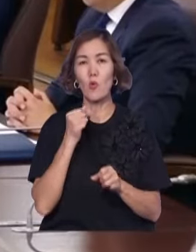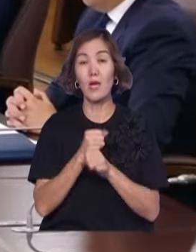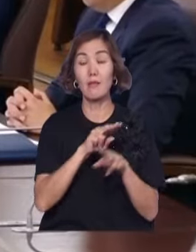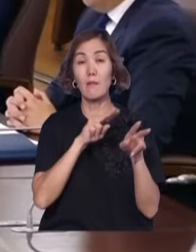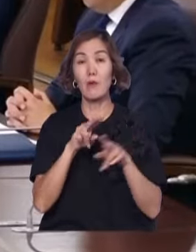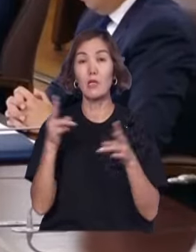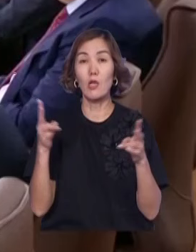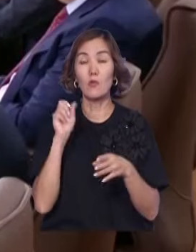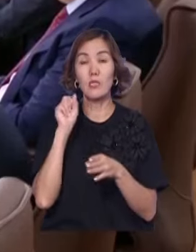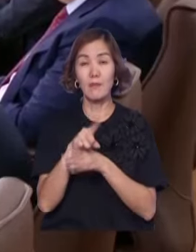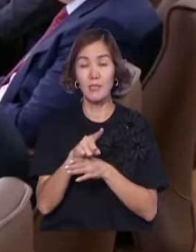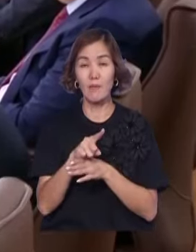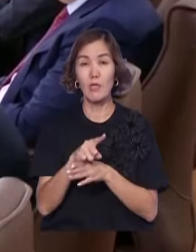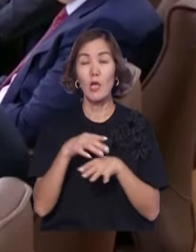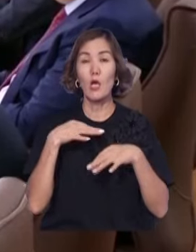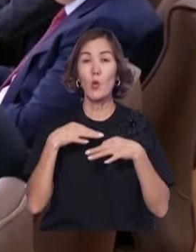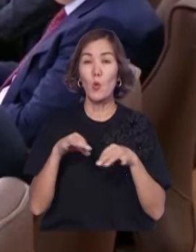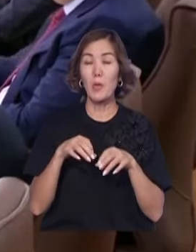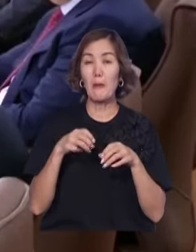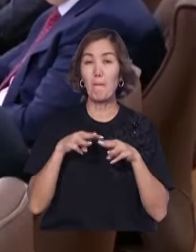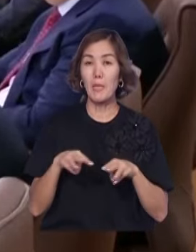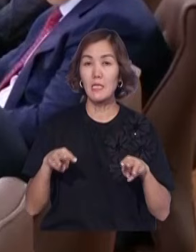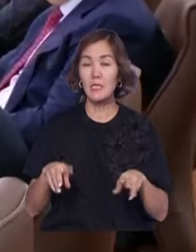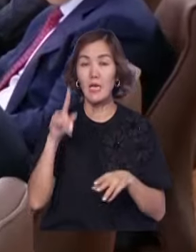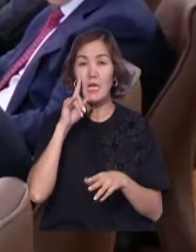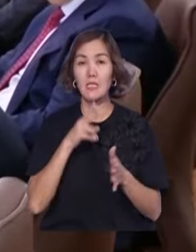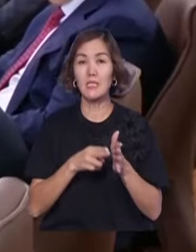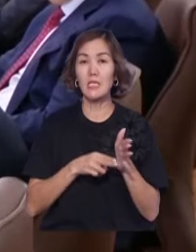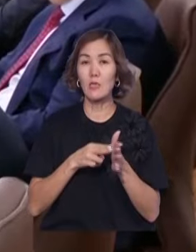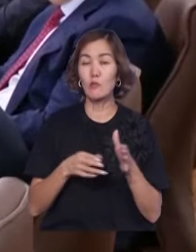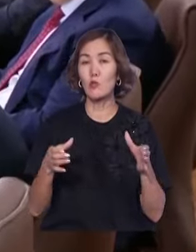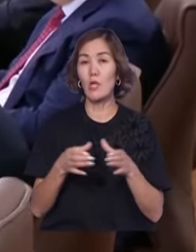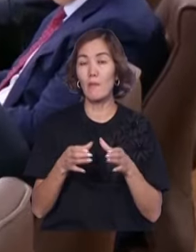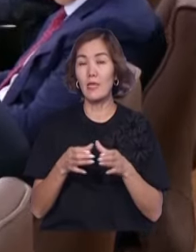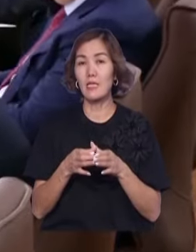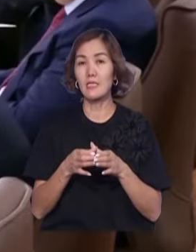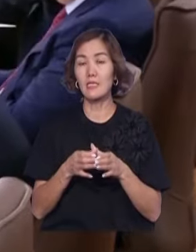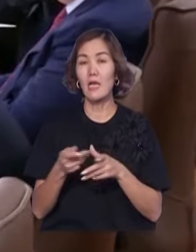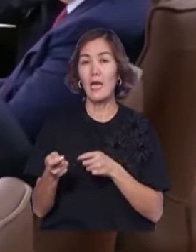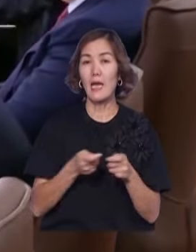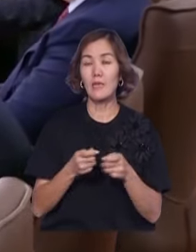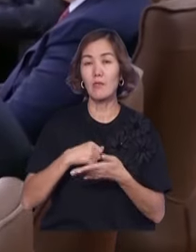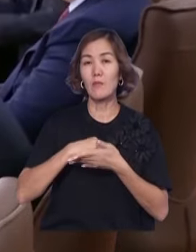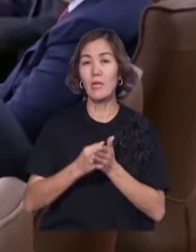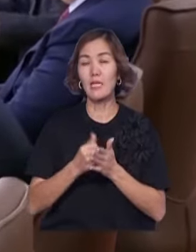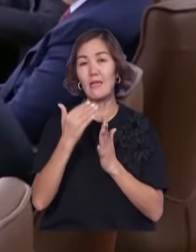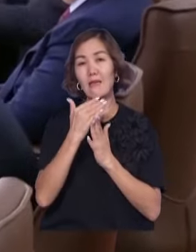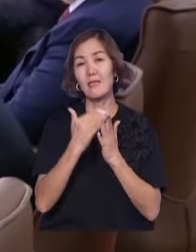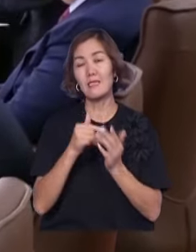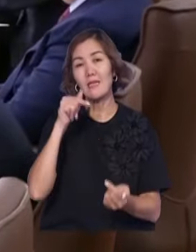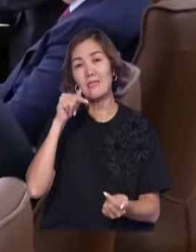бақылауда ұстауды тапсырамын. Көлік министрлігі, Қазақстан темір жолы компаниясы және өңір әкімдіктері бекітілген кестеге